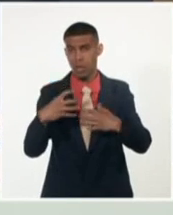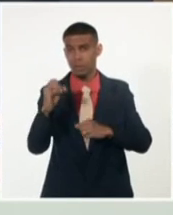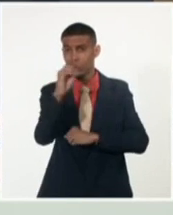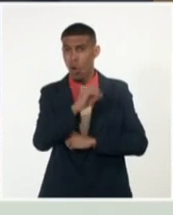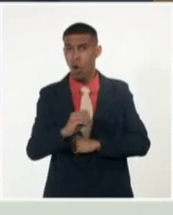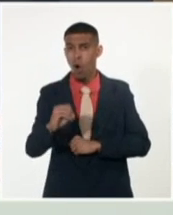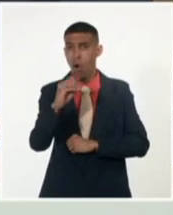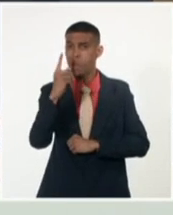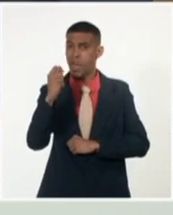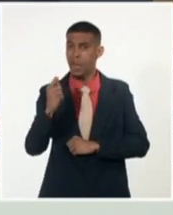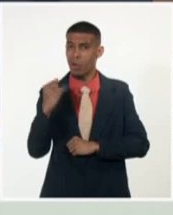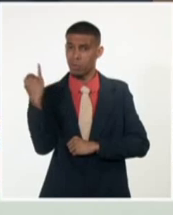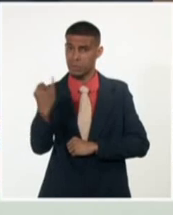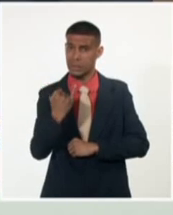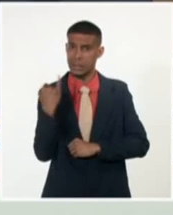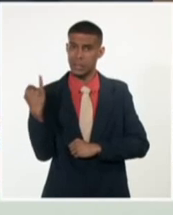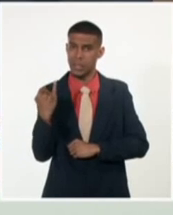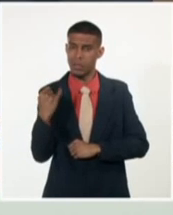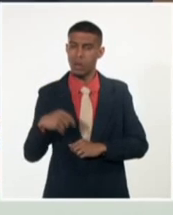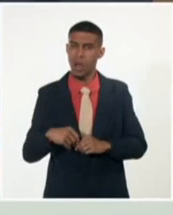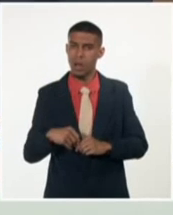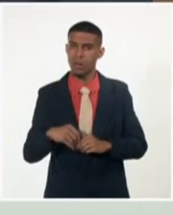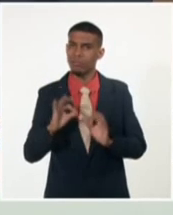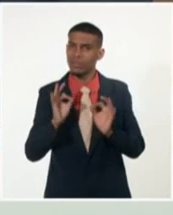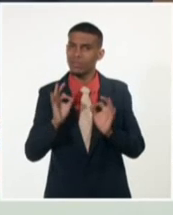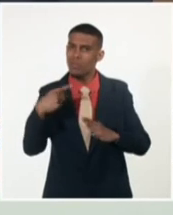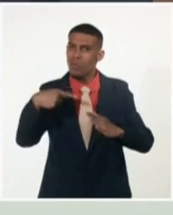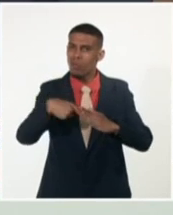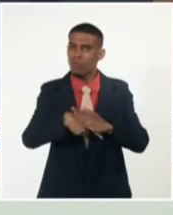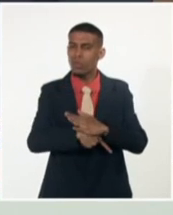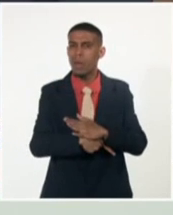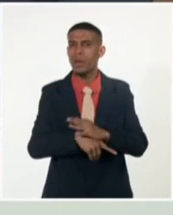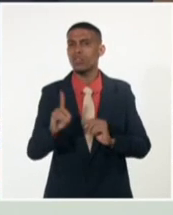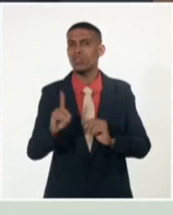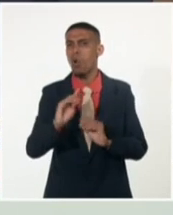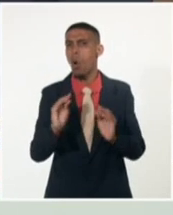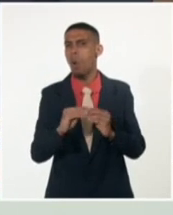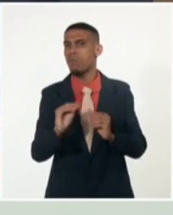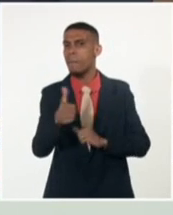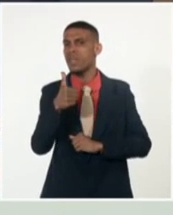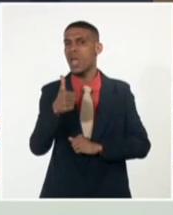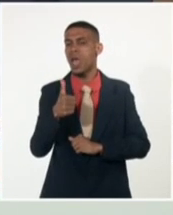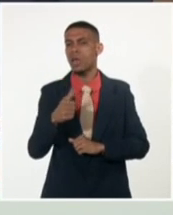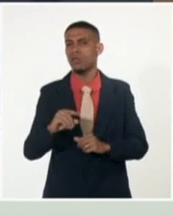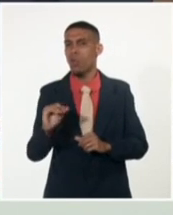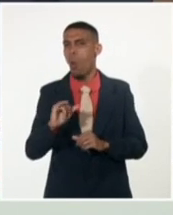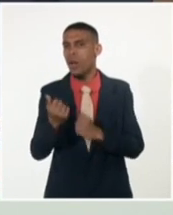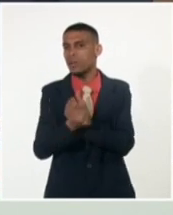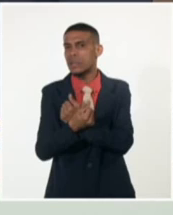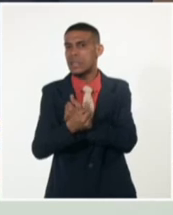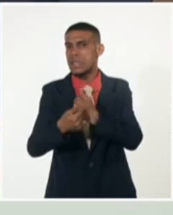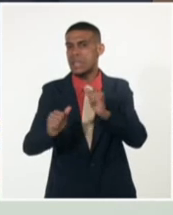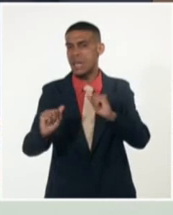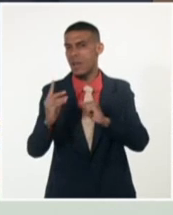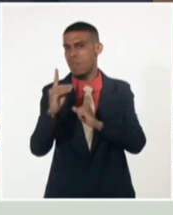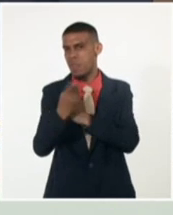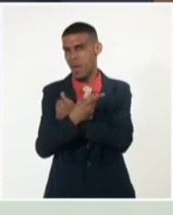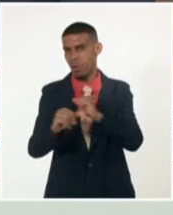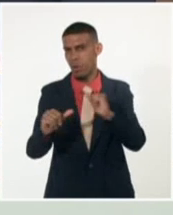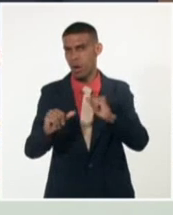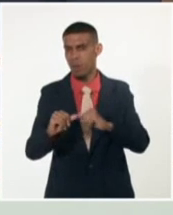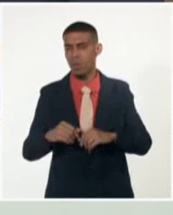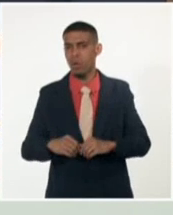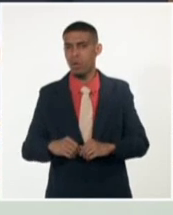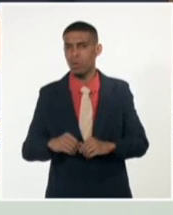financiero internacional profundamente injusto, antidemocrático, especulativo y excluyente, gravitan con